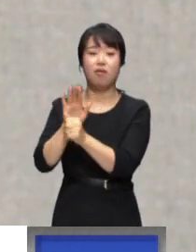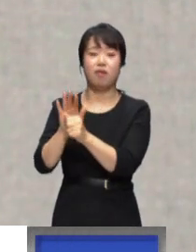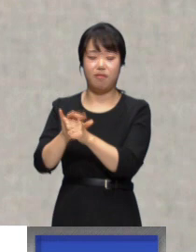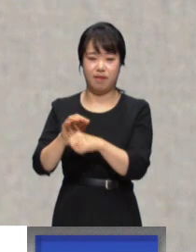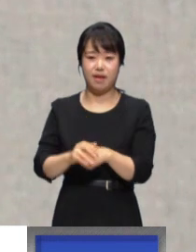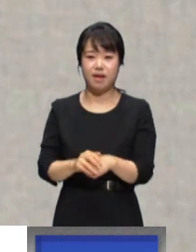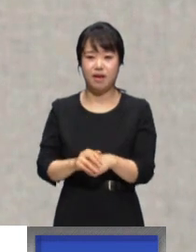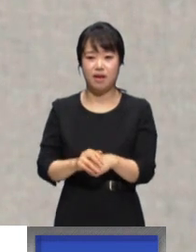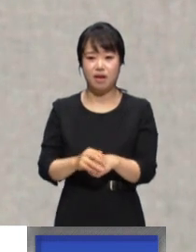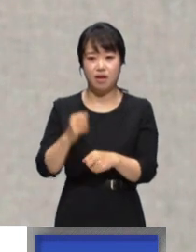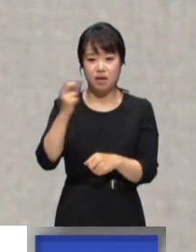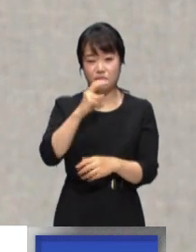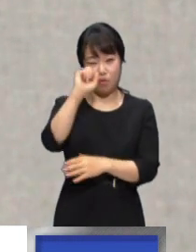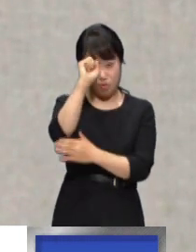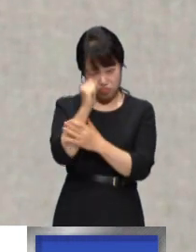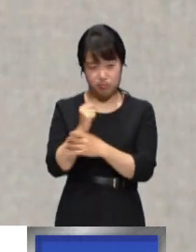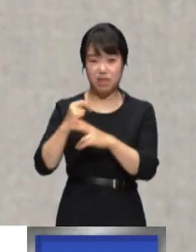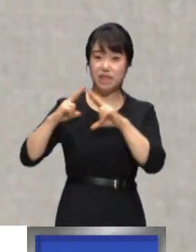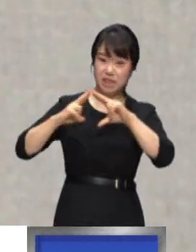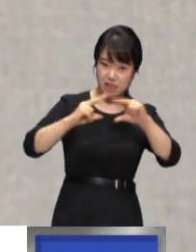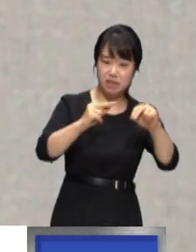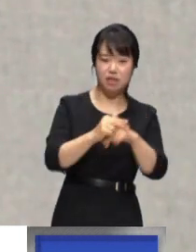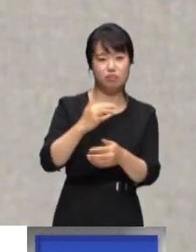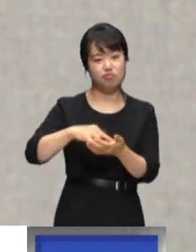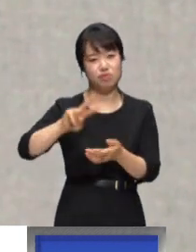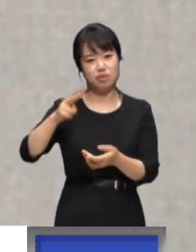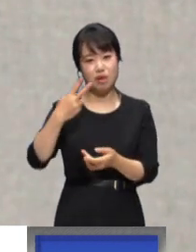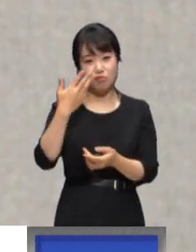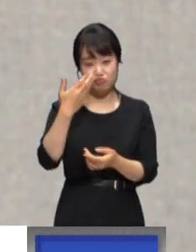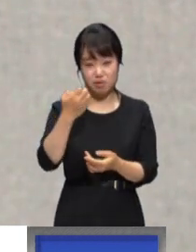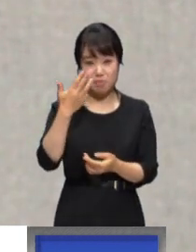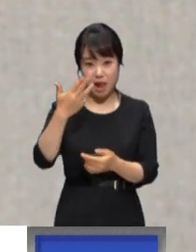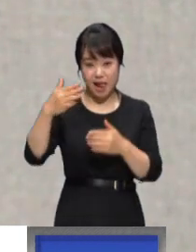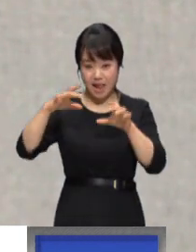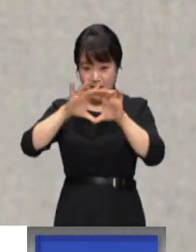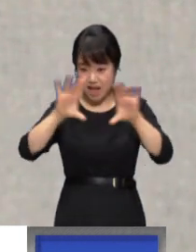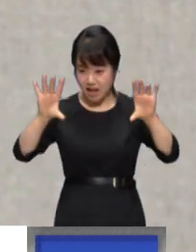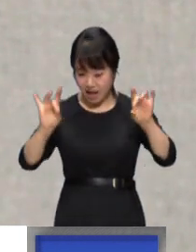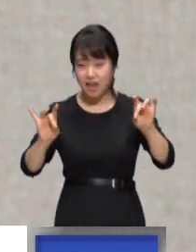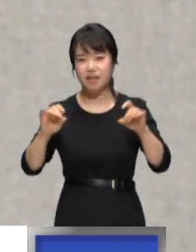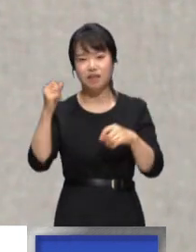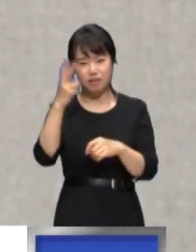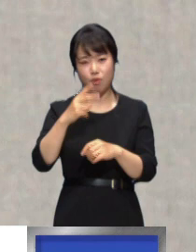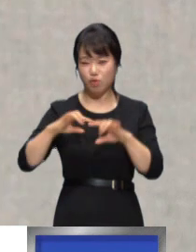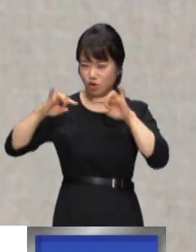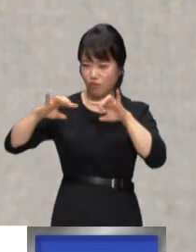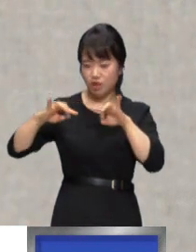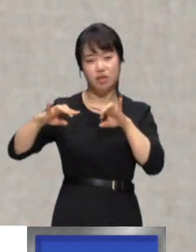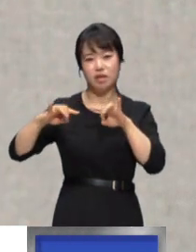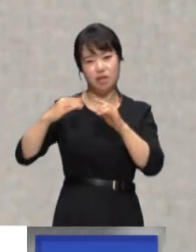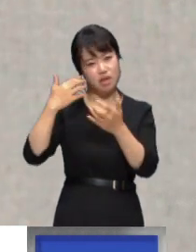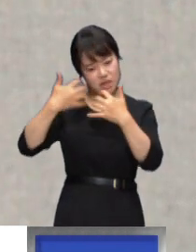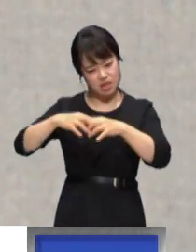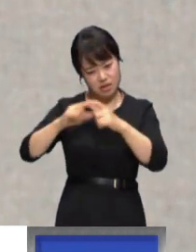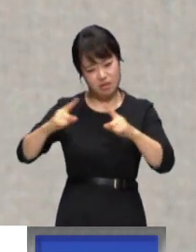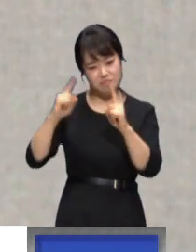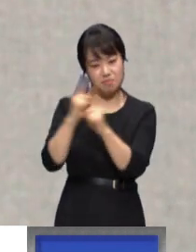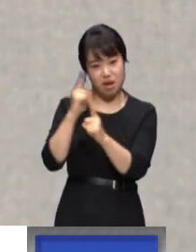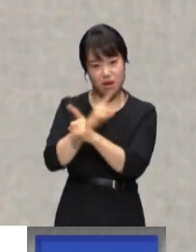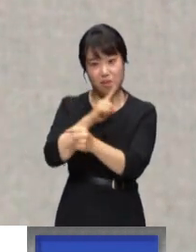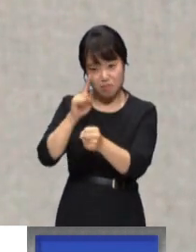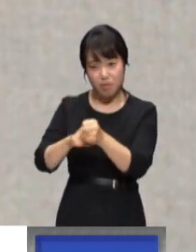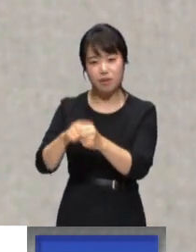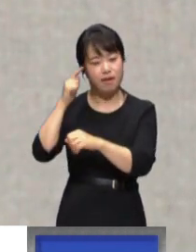내구 연안이 경과된 노후 전동차 298칸과 지하철 통신 신호 시스템을 교체하는 등 안전한 지하철을 위한